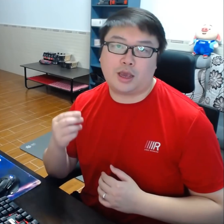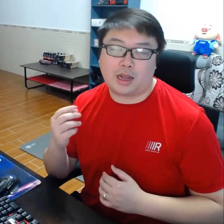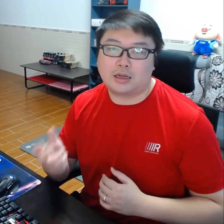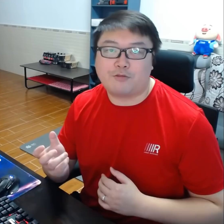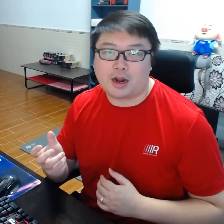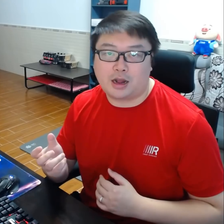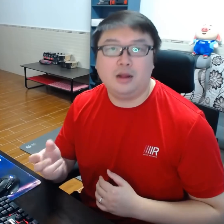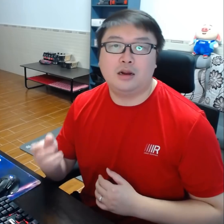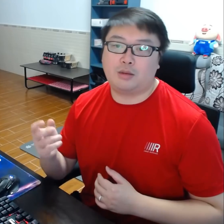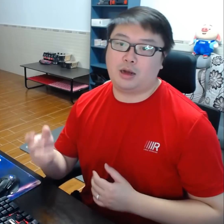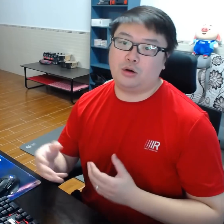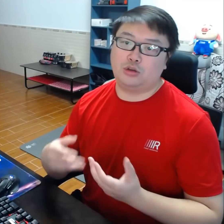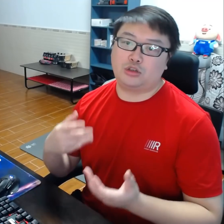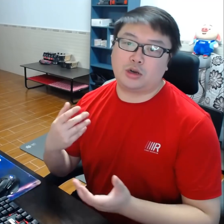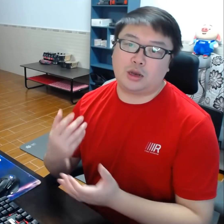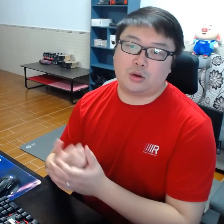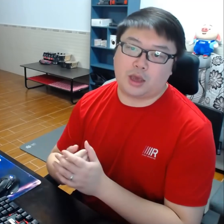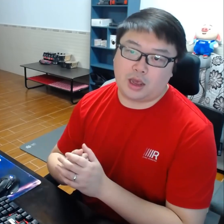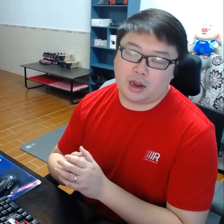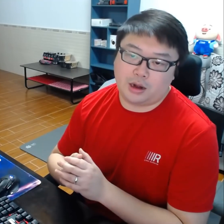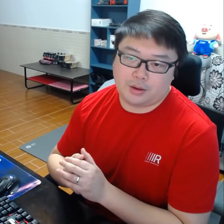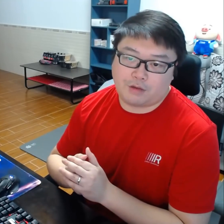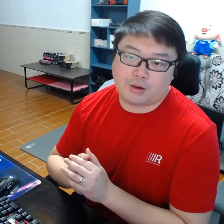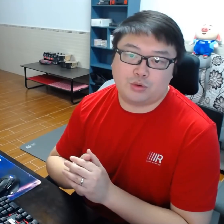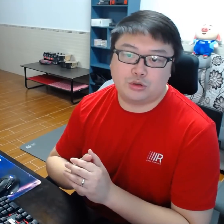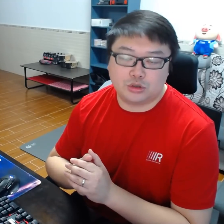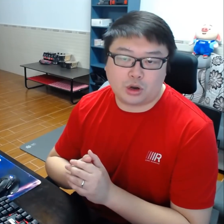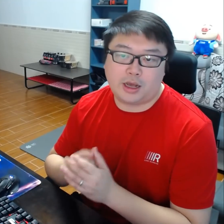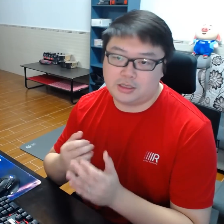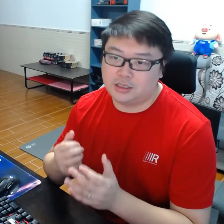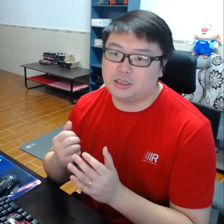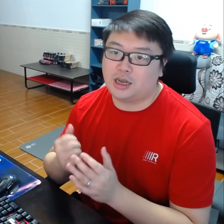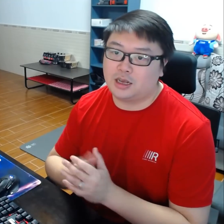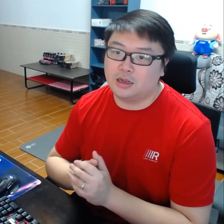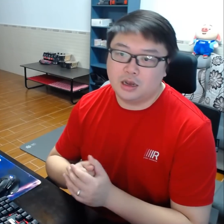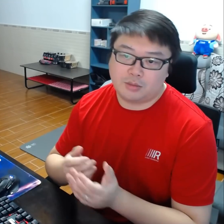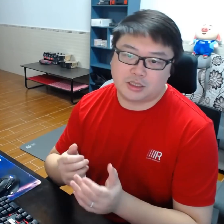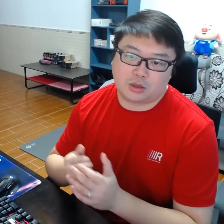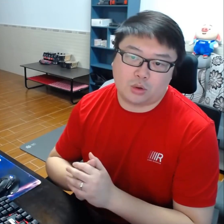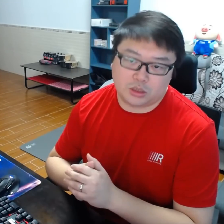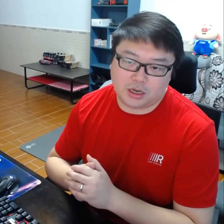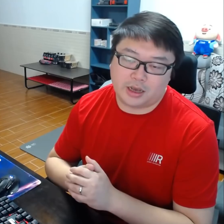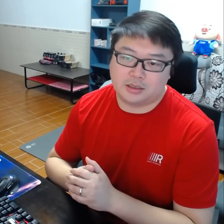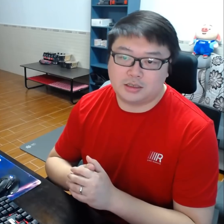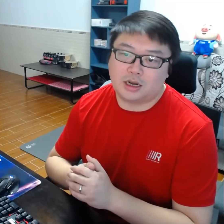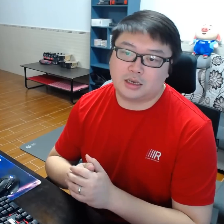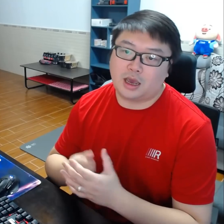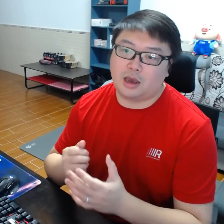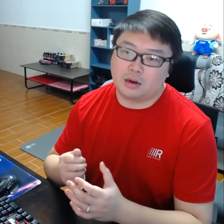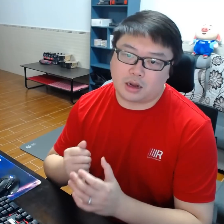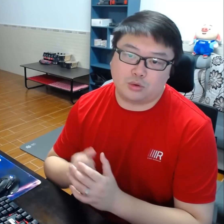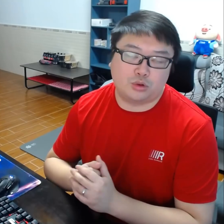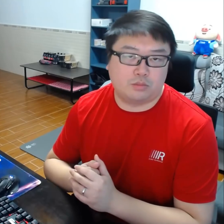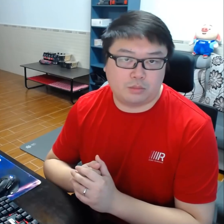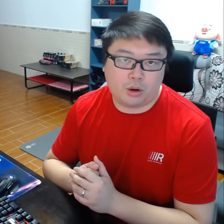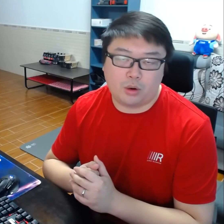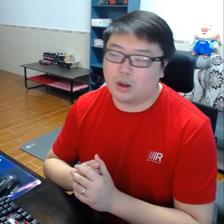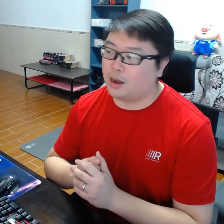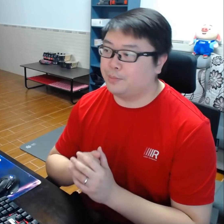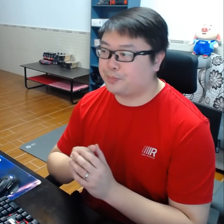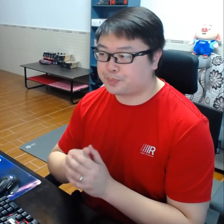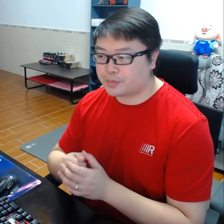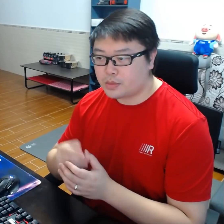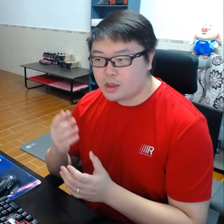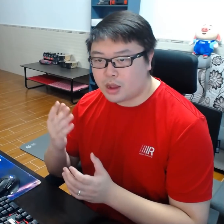呢个嘅紧急法噶，咁啊，去将呢一个嘅立法会选举咧延迟一年，咁啊，直到2021年嘅9月5号